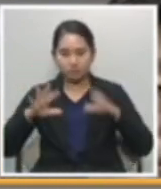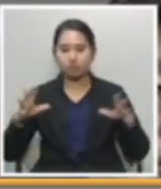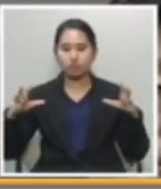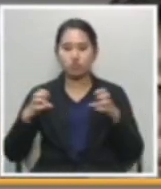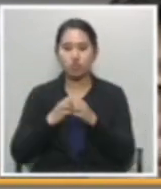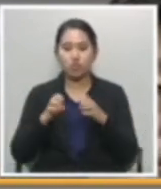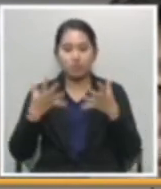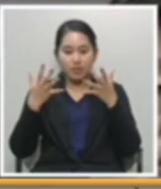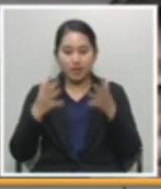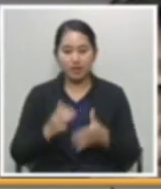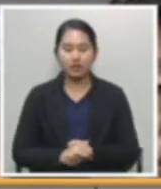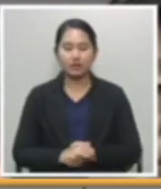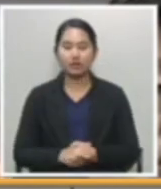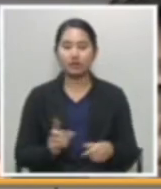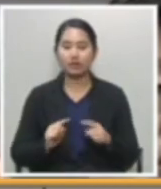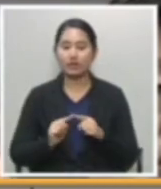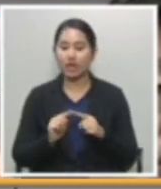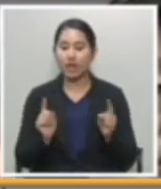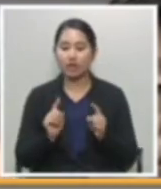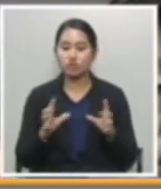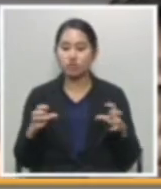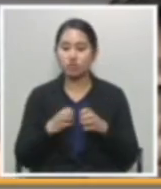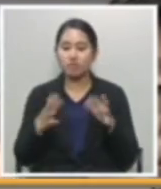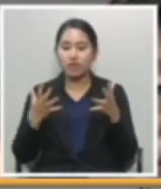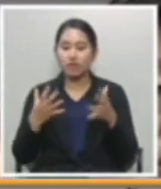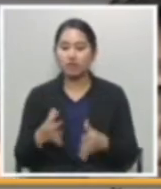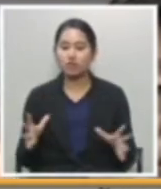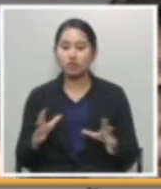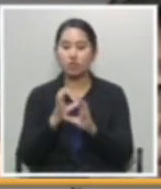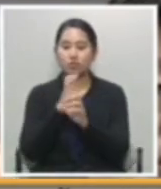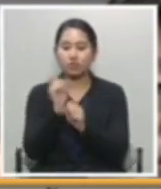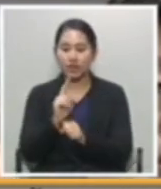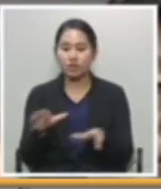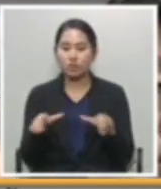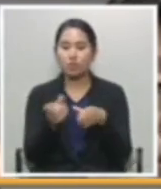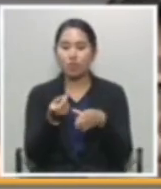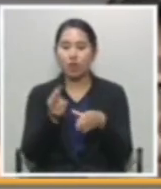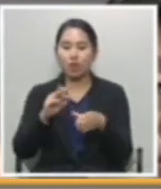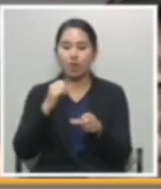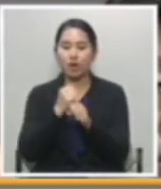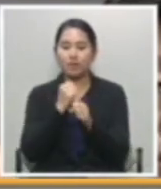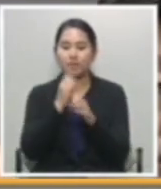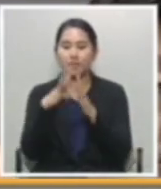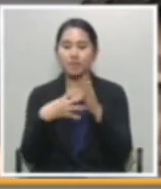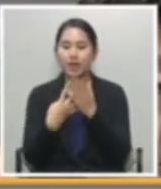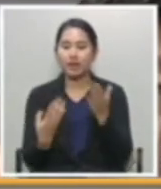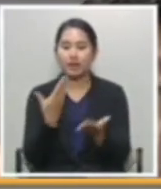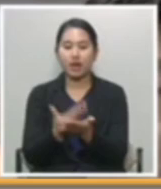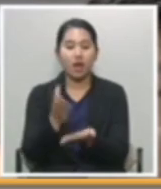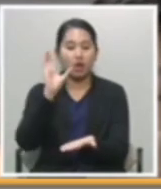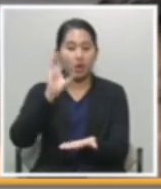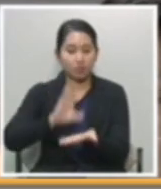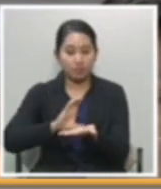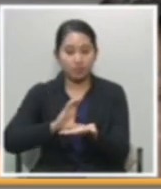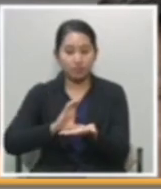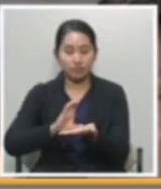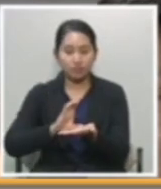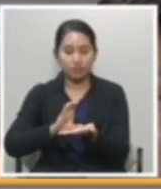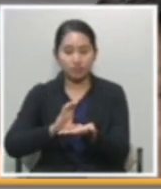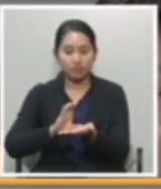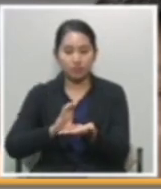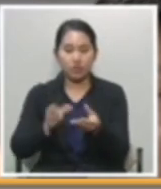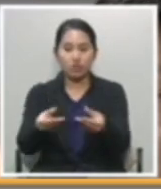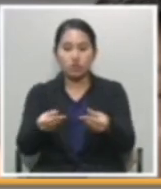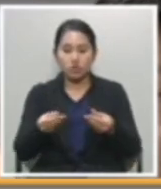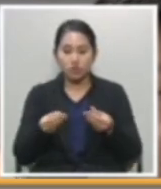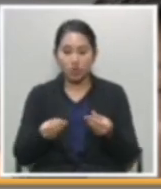ล้วเป็นไงครับคำตีก็ไปจัดทำร่างพระราชบัญญัติงบประมาณเนี่ยส่งมาให้